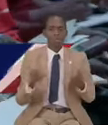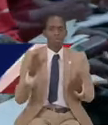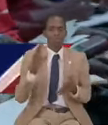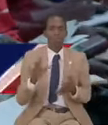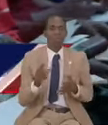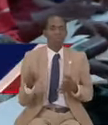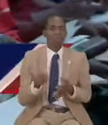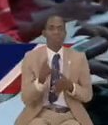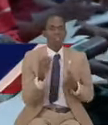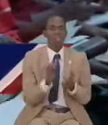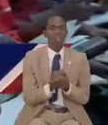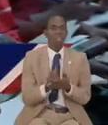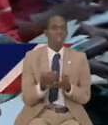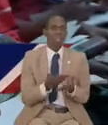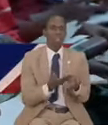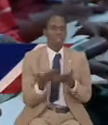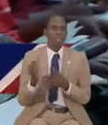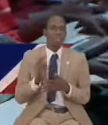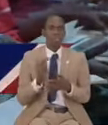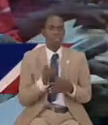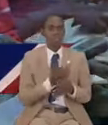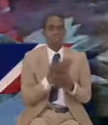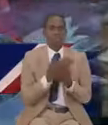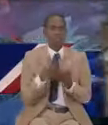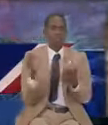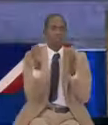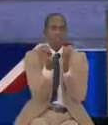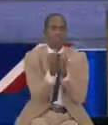verset 3 là